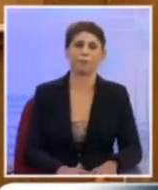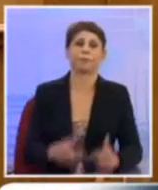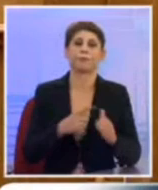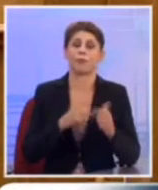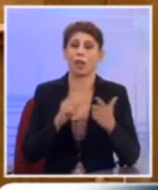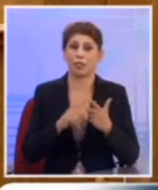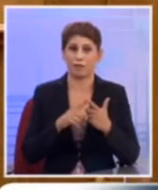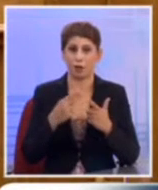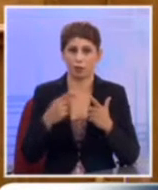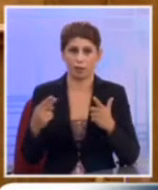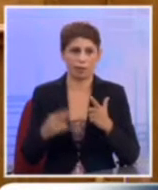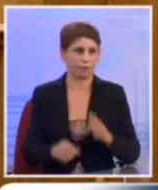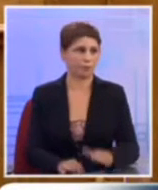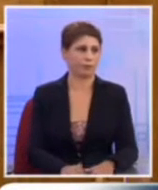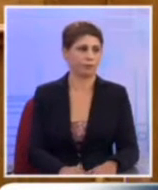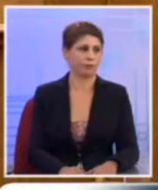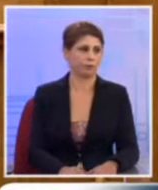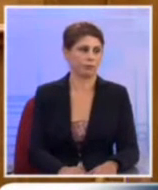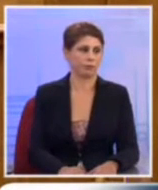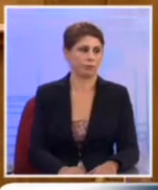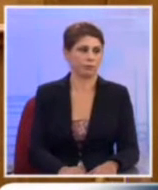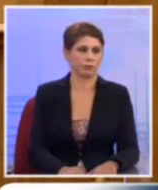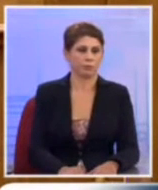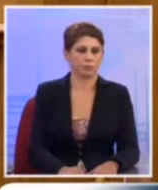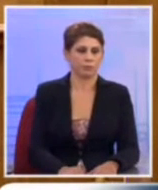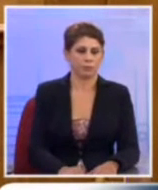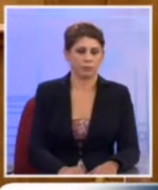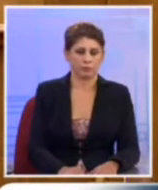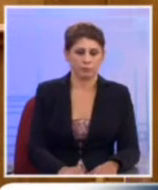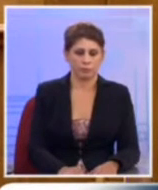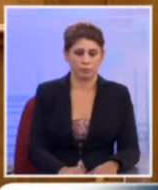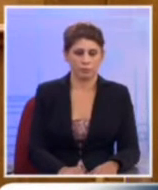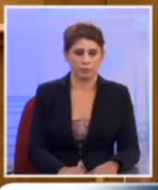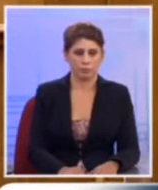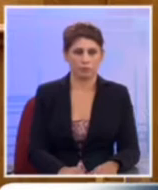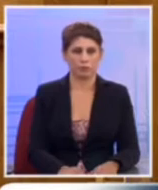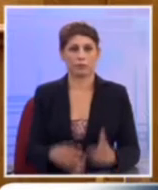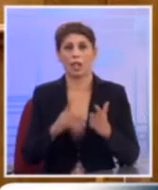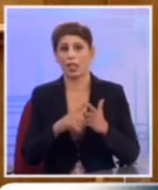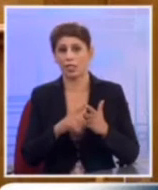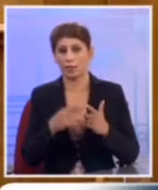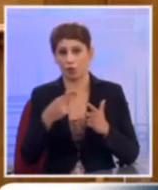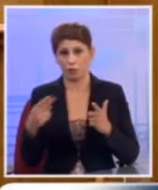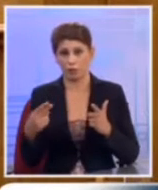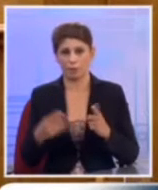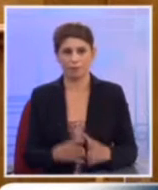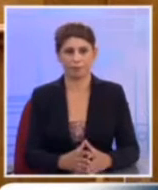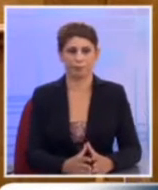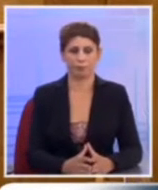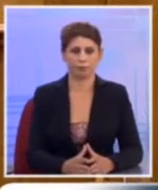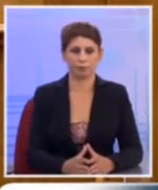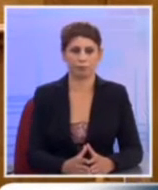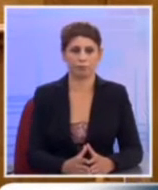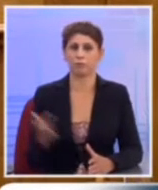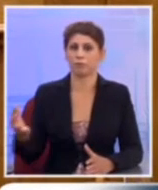θέμα τώρα. Μη διακόπτετε. Δεύτερον θέμα τώρα. Κύριε, μη διακόπτετε οριστικά. Δεύτερον θέμα τώρα.